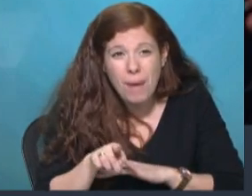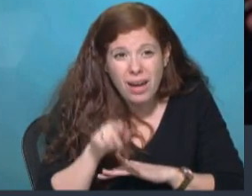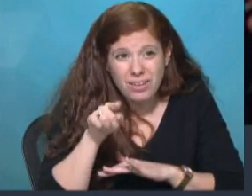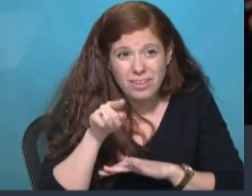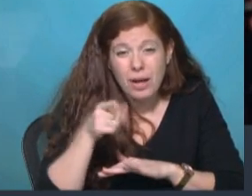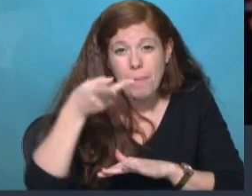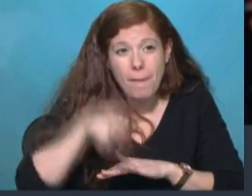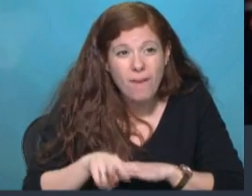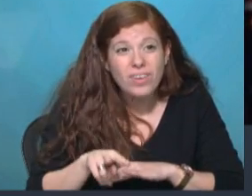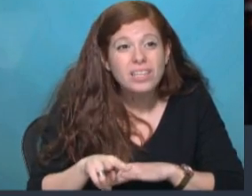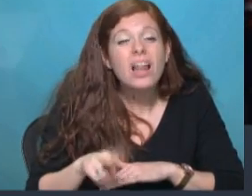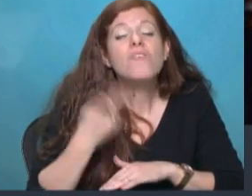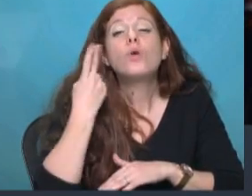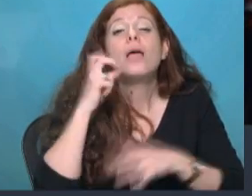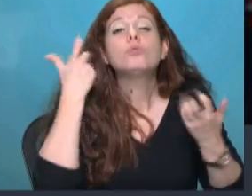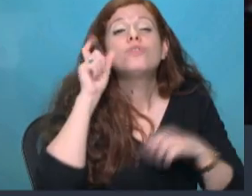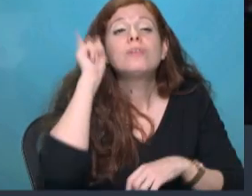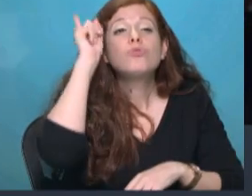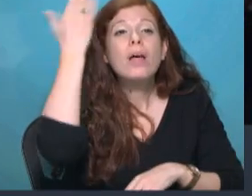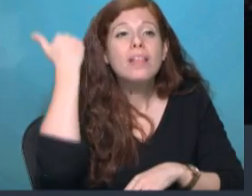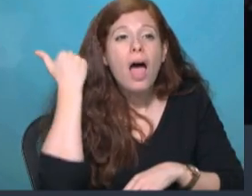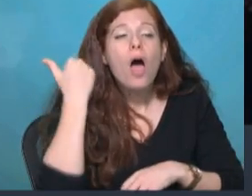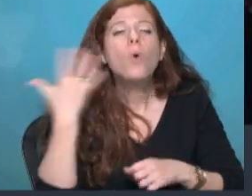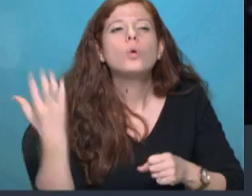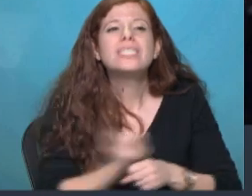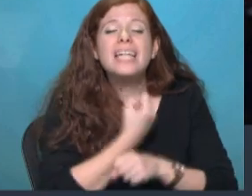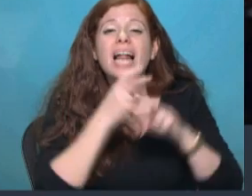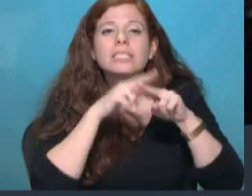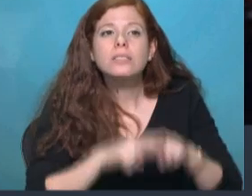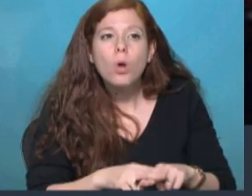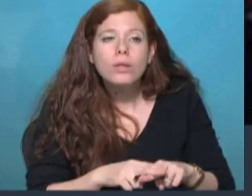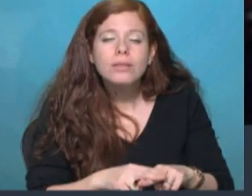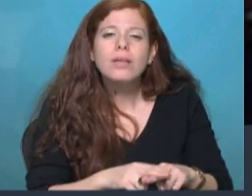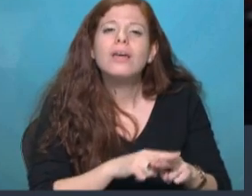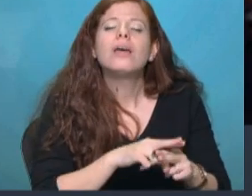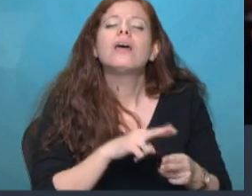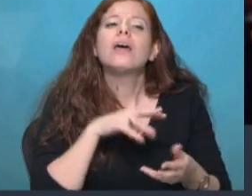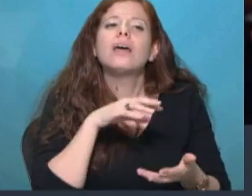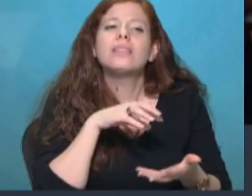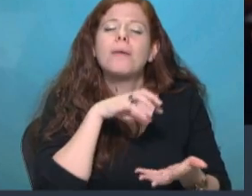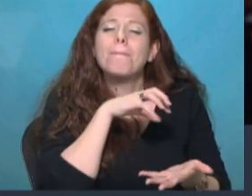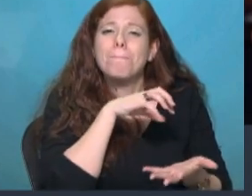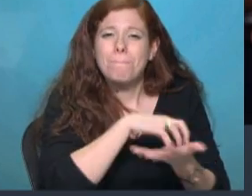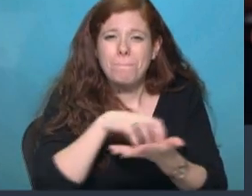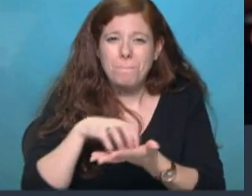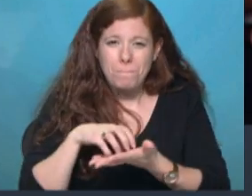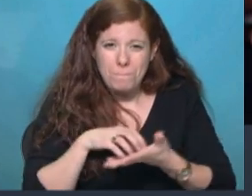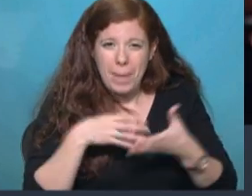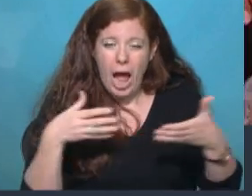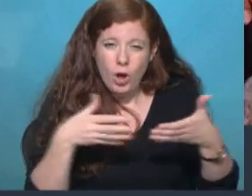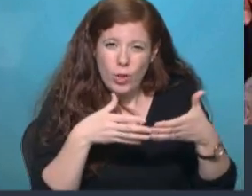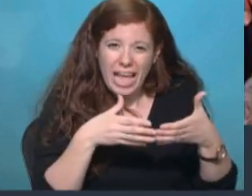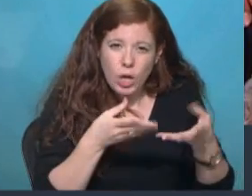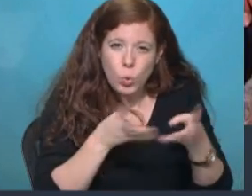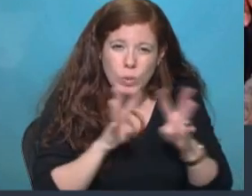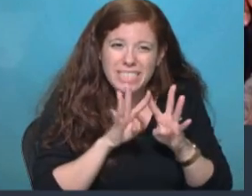7 decades ago, he narrowly survived the Nazi concentration camps. Today